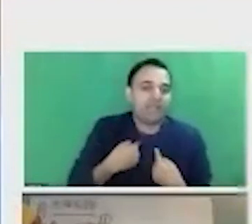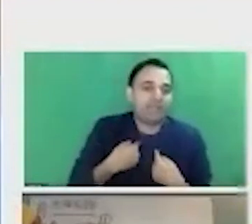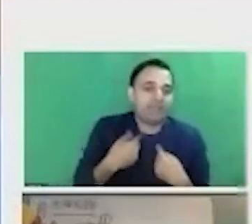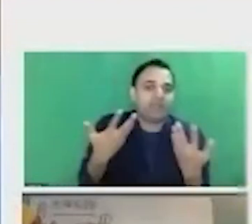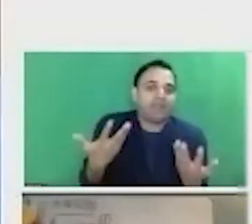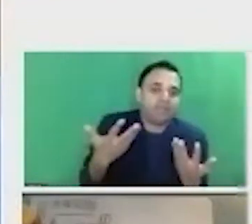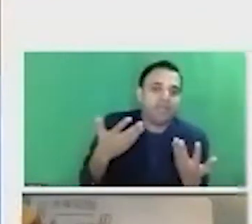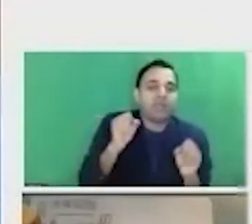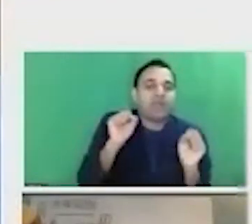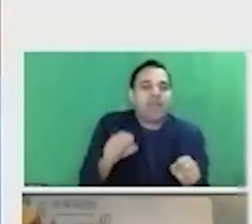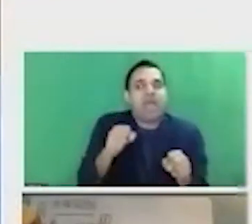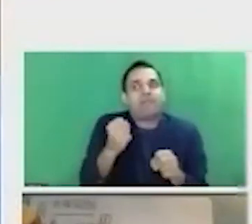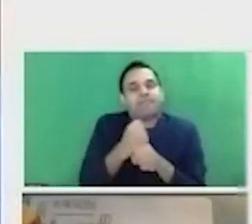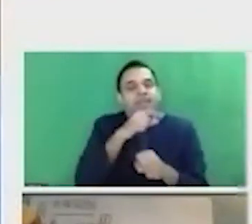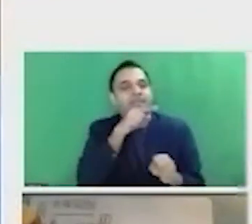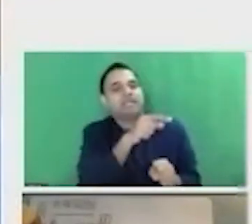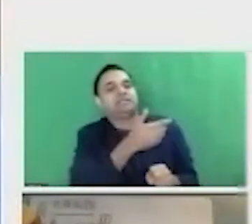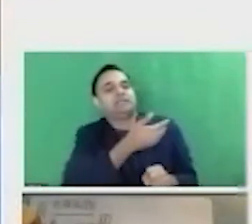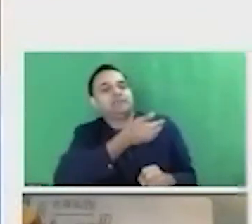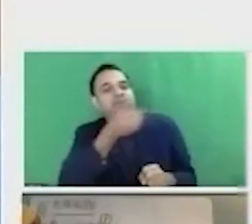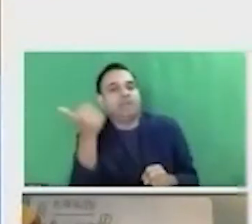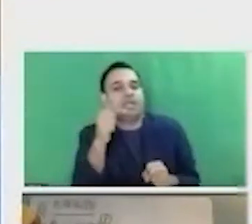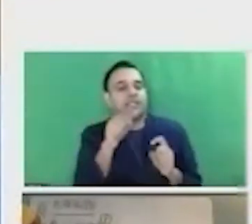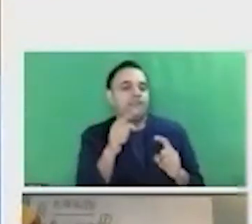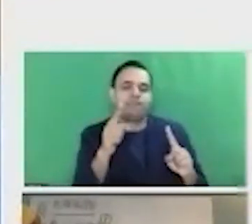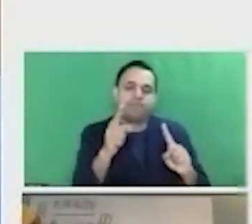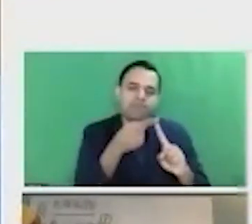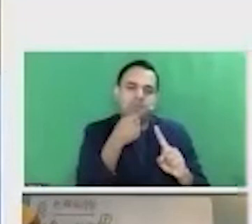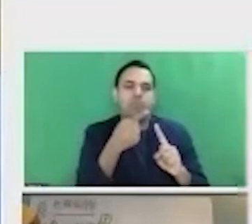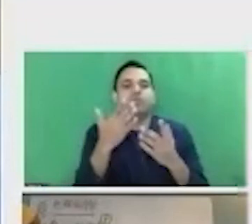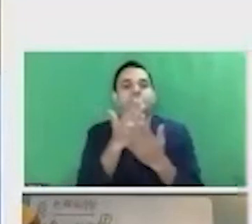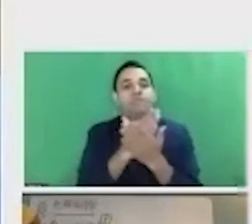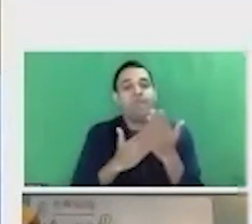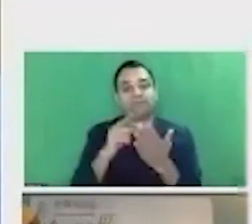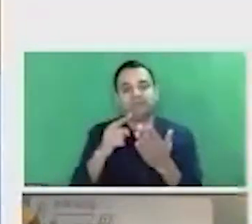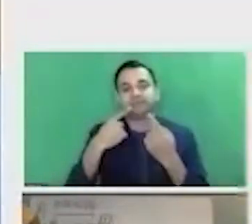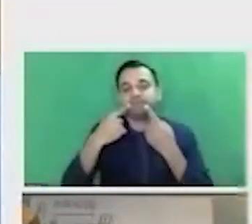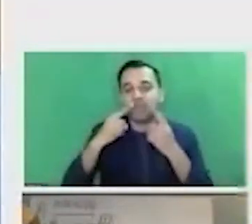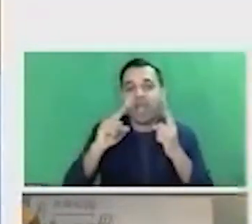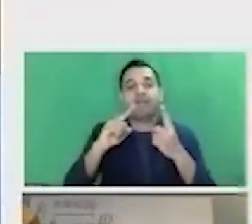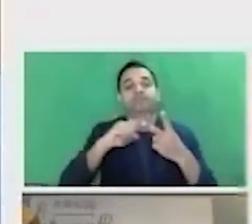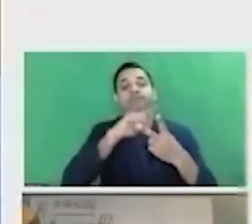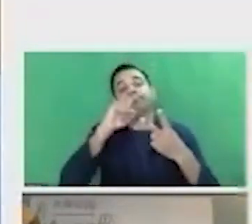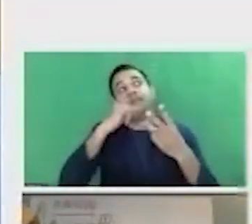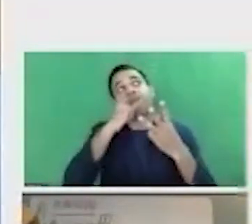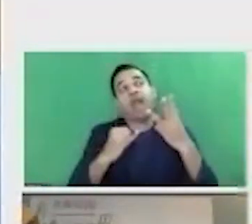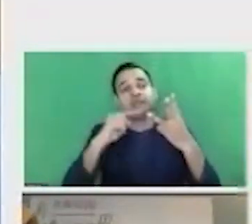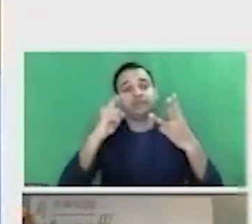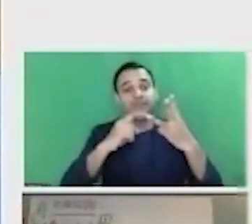به. بالنسبة أيضاً للتطبيق على المستوى الوطني والمحلي، كيف يمكن لنا أن نترجم